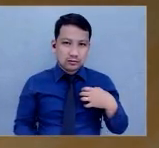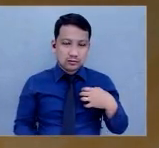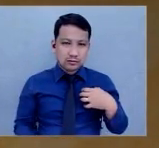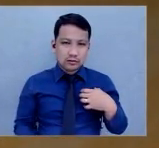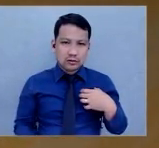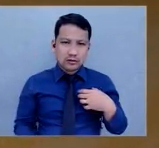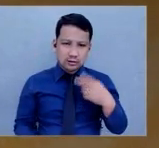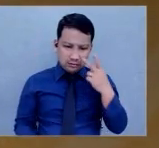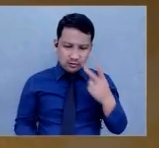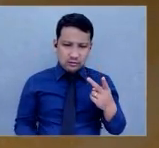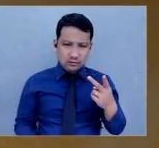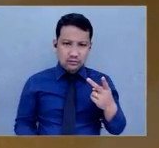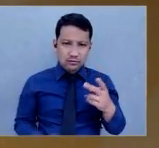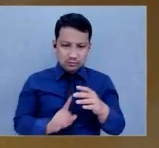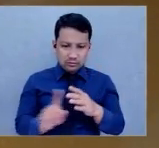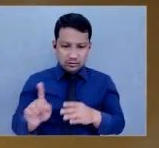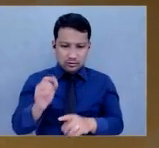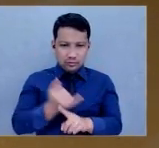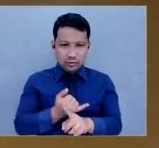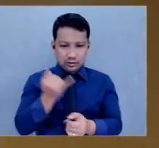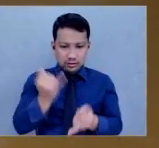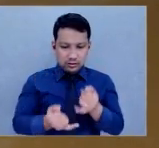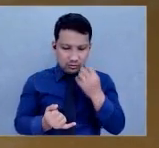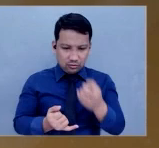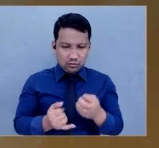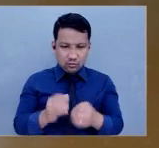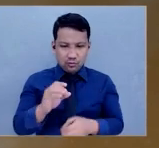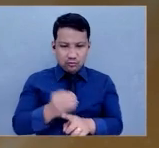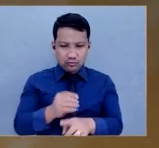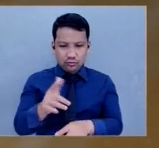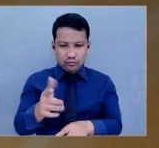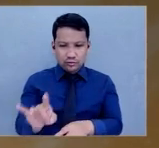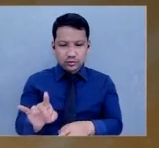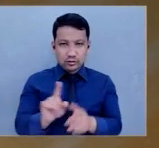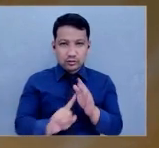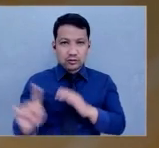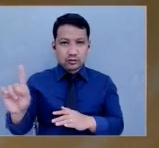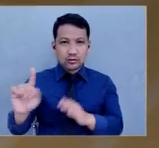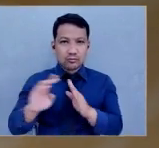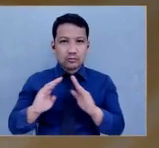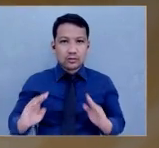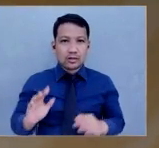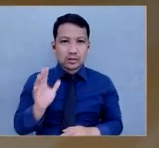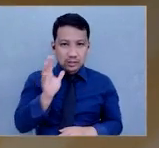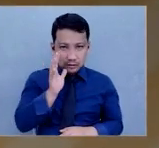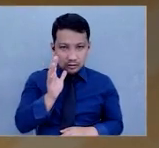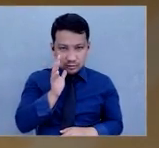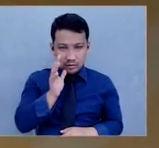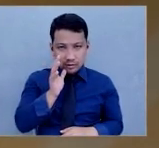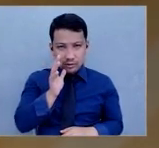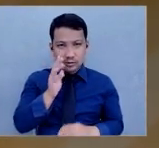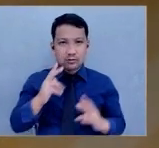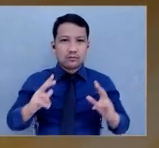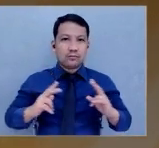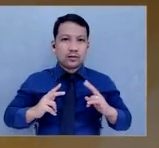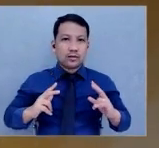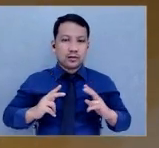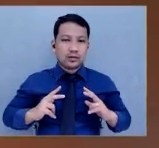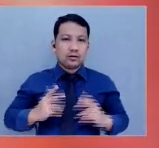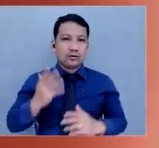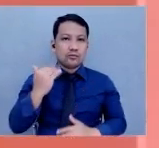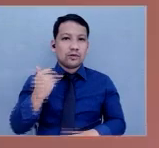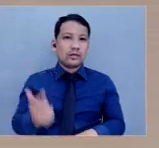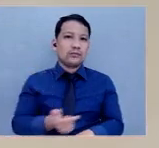28 papunta sa eskwelahan. Inakala raw ng kanyang kaanak na pupunta siya sa bahay ng kanyang ina para magbakasyon doon dahil long